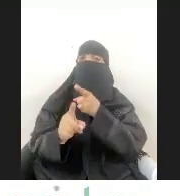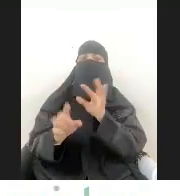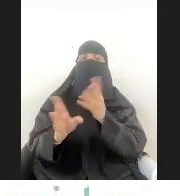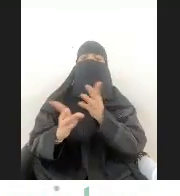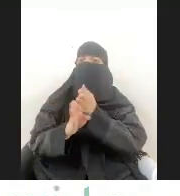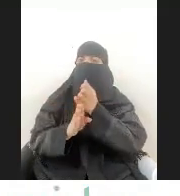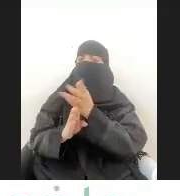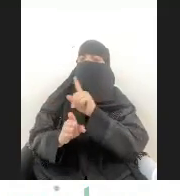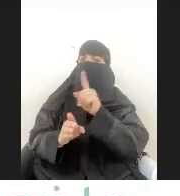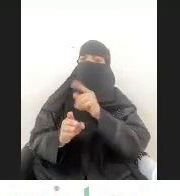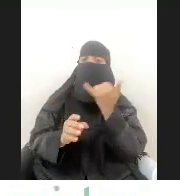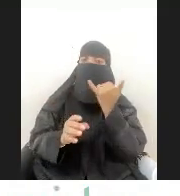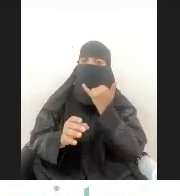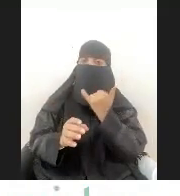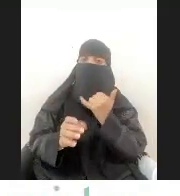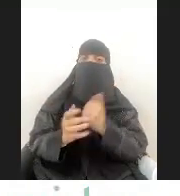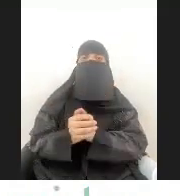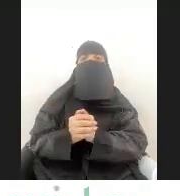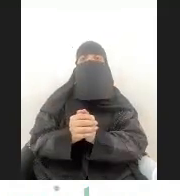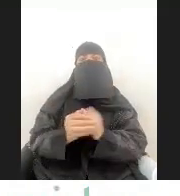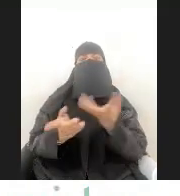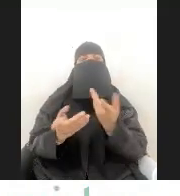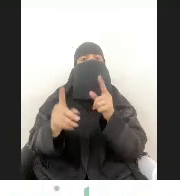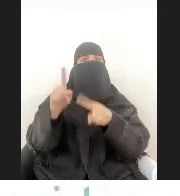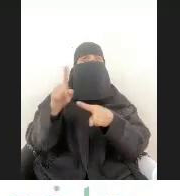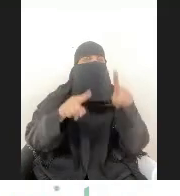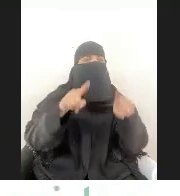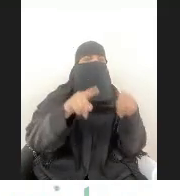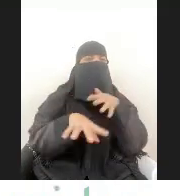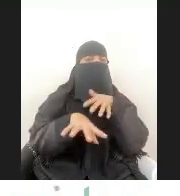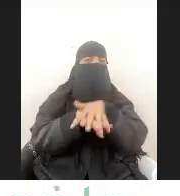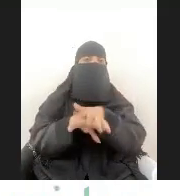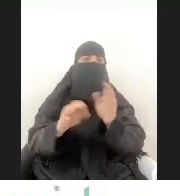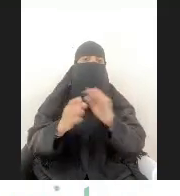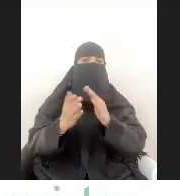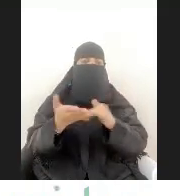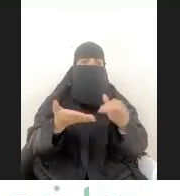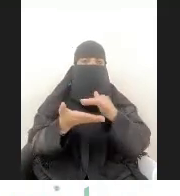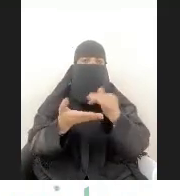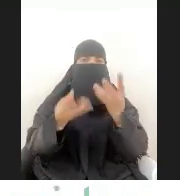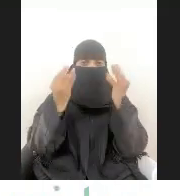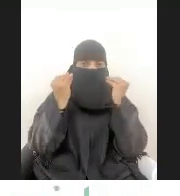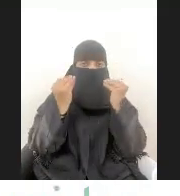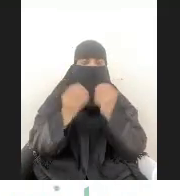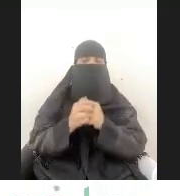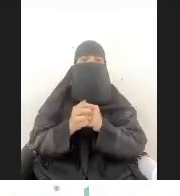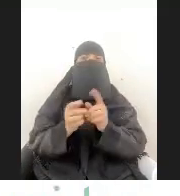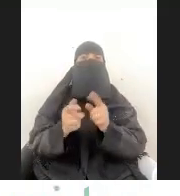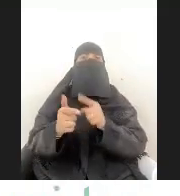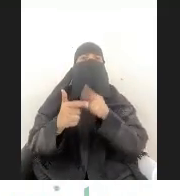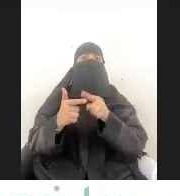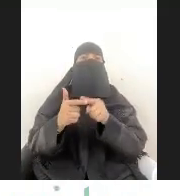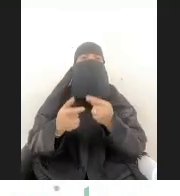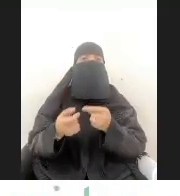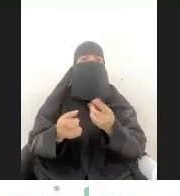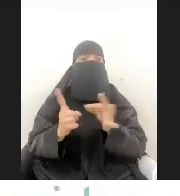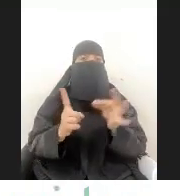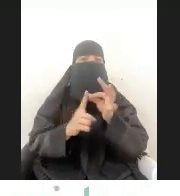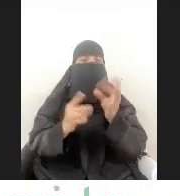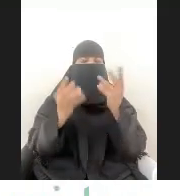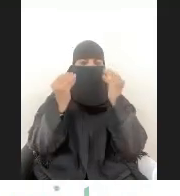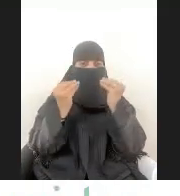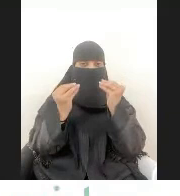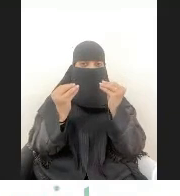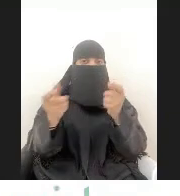التفاعل والتواصل ومستوى الدمج بين بيئة التعلم على فاعليته. أيضاً يهدف التصميم التعليمي إلى جعل التعليم أكثر